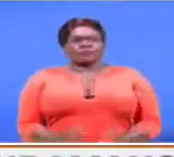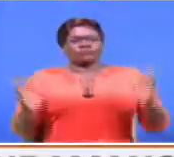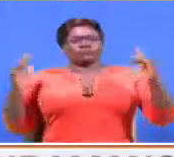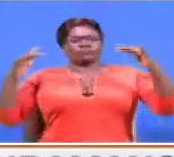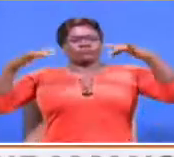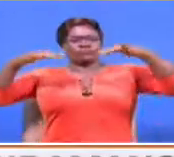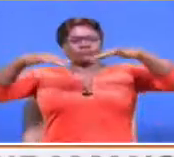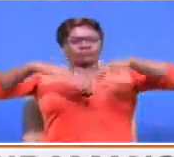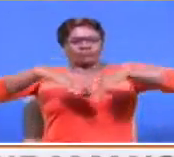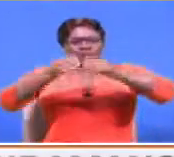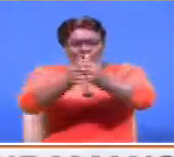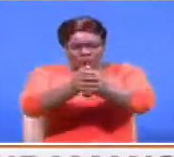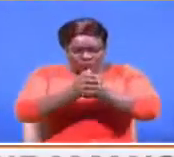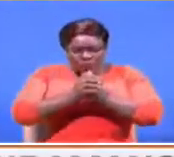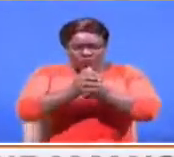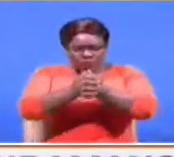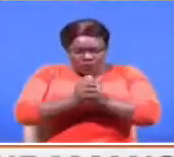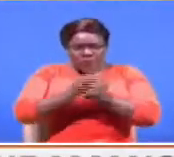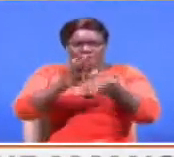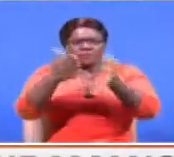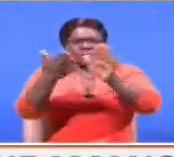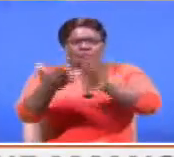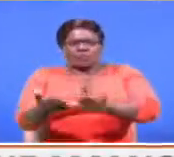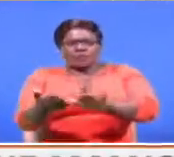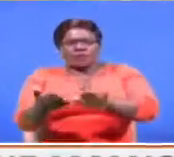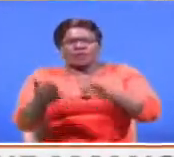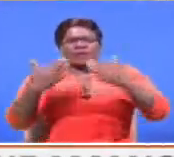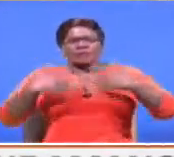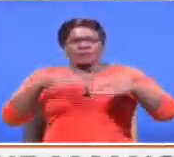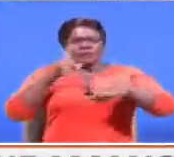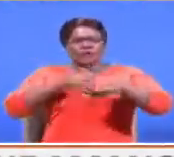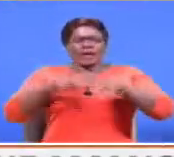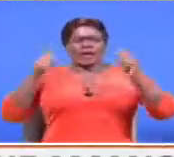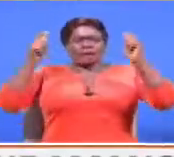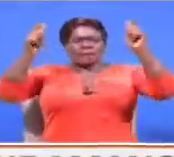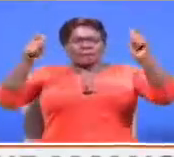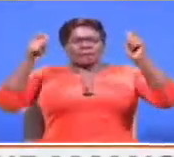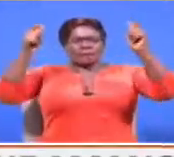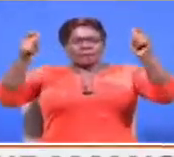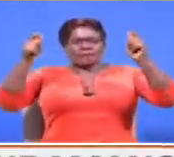Walijumuika kwenye hafla ya ibada ya wafu ya waliopoteza maisha kwenye maandamano.